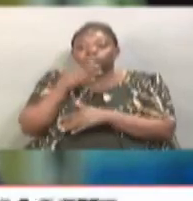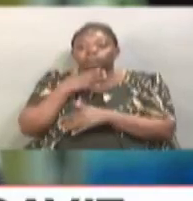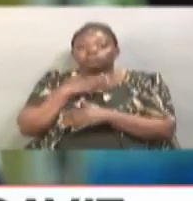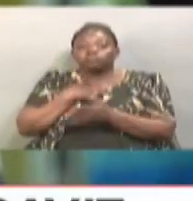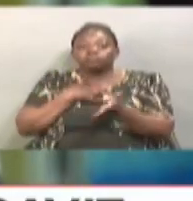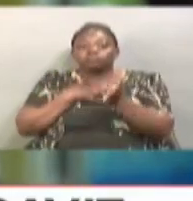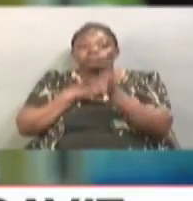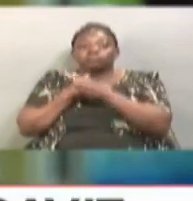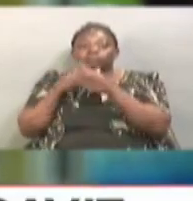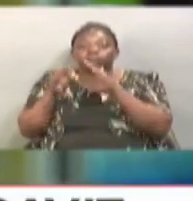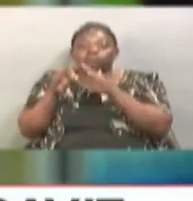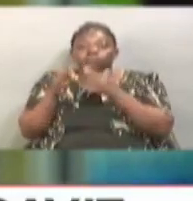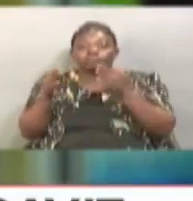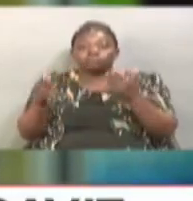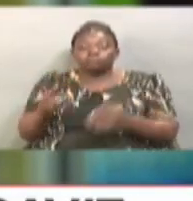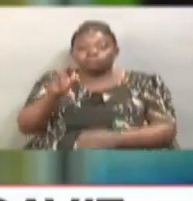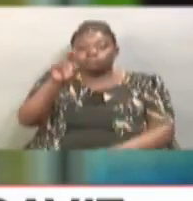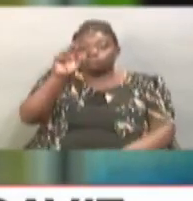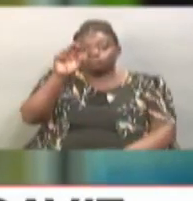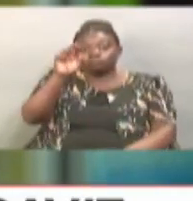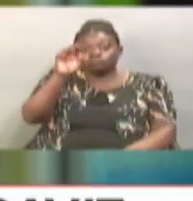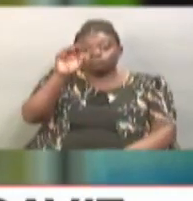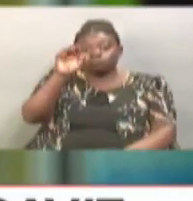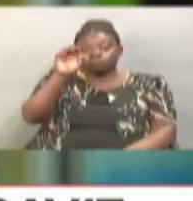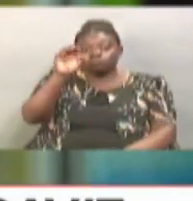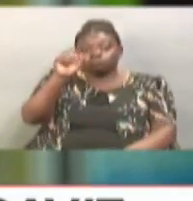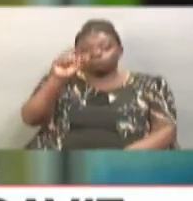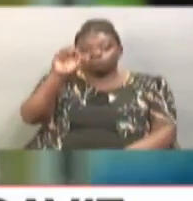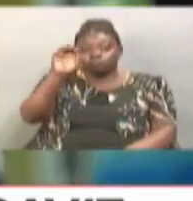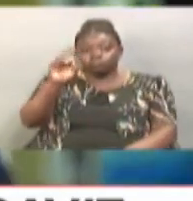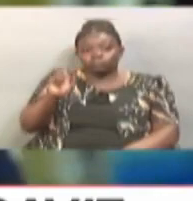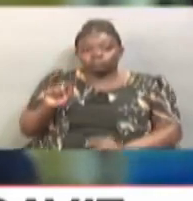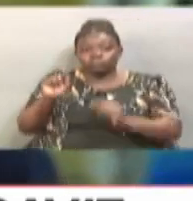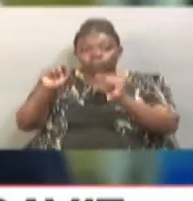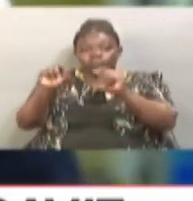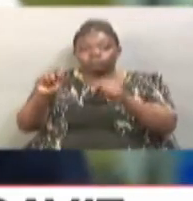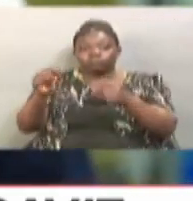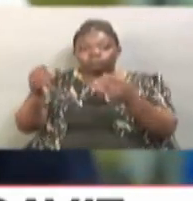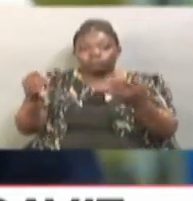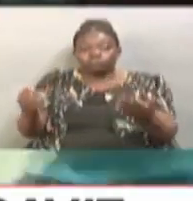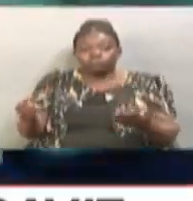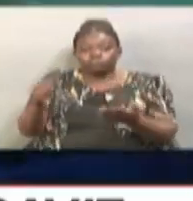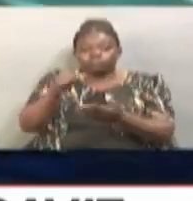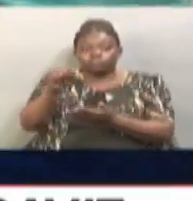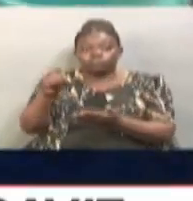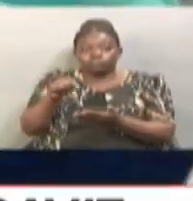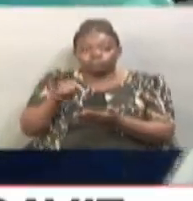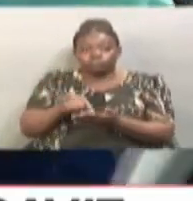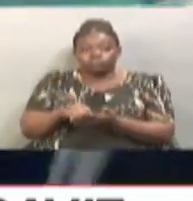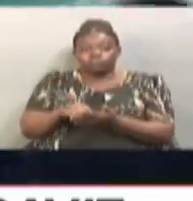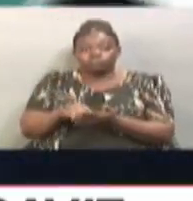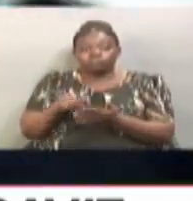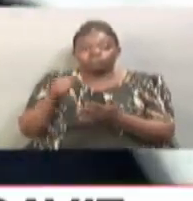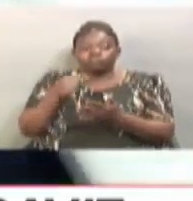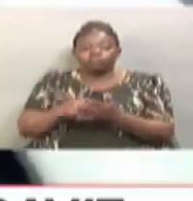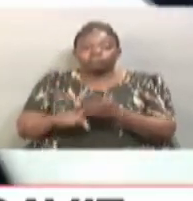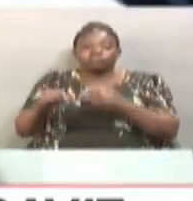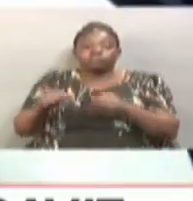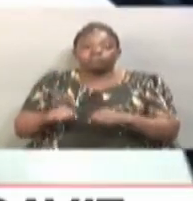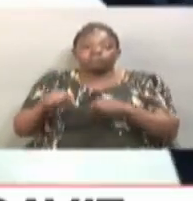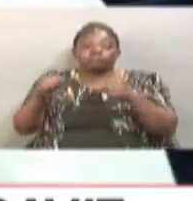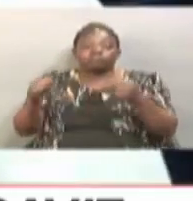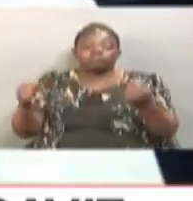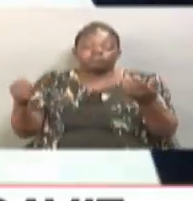okudda ewaka nga muli mu nsi z'obuwarabu mukunganire ku Awiru Detention Center. Bagamba nti bakama baabwe babadde